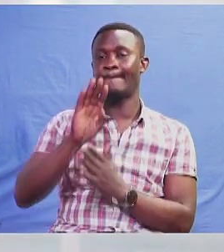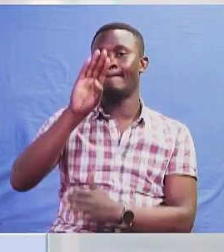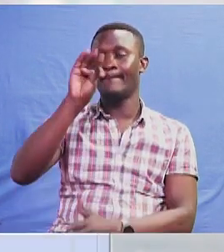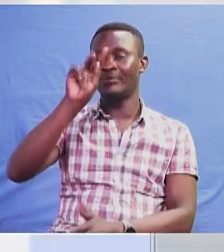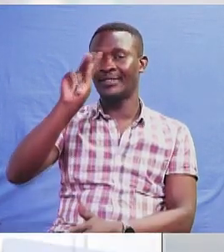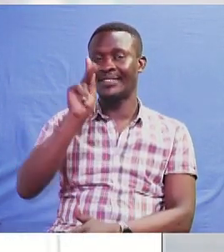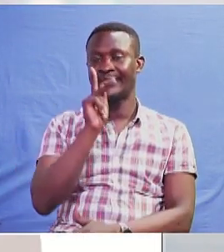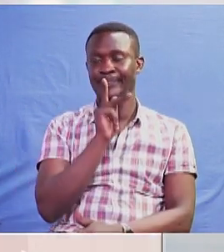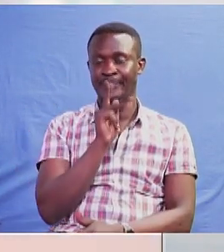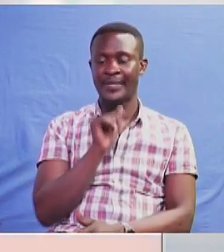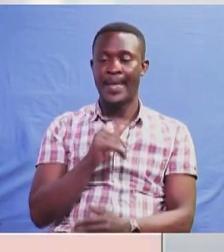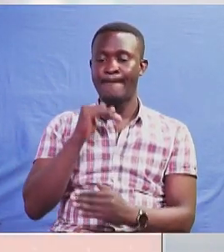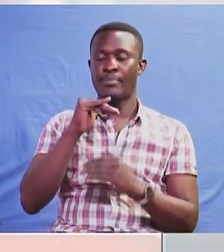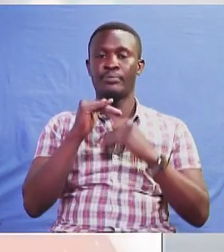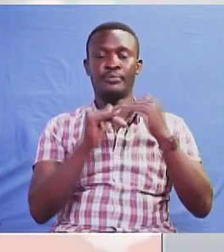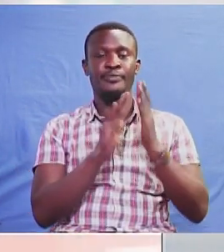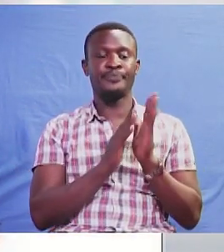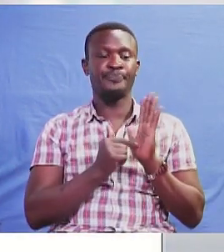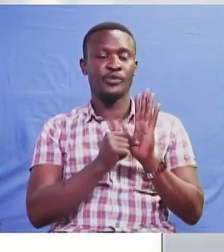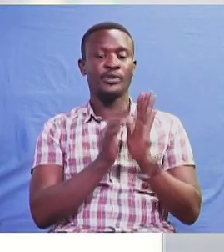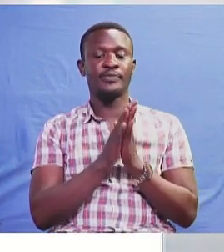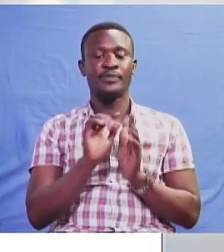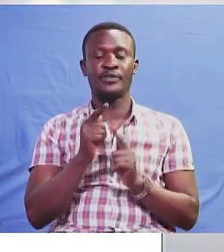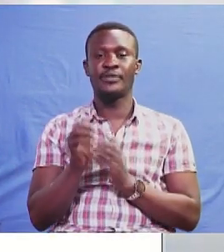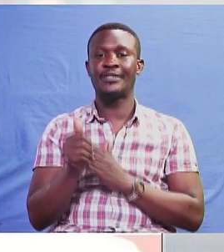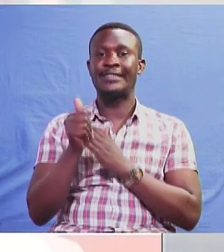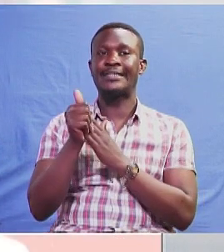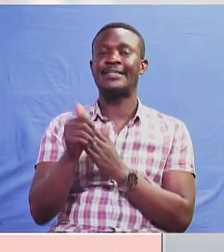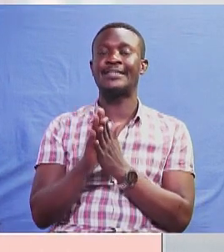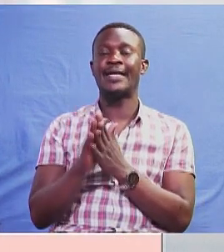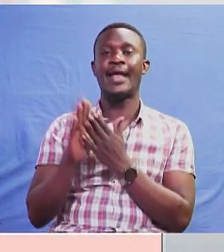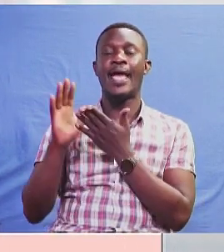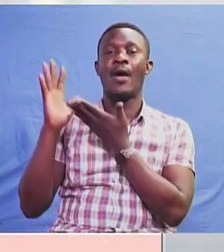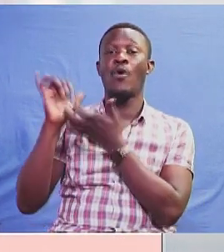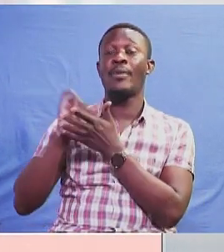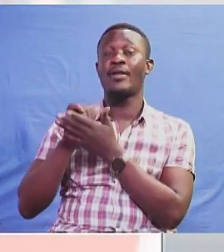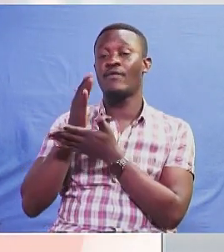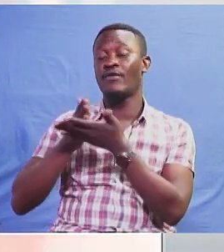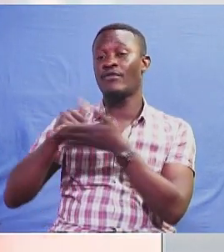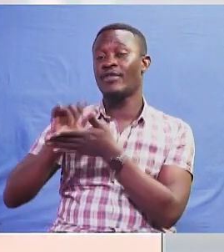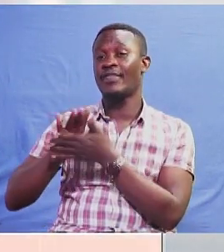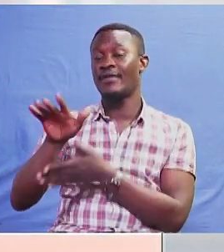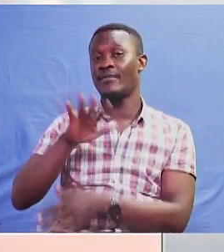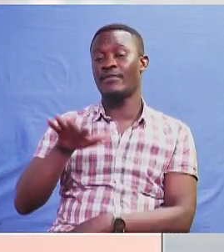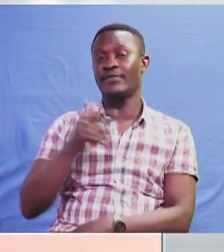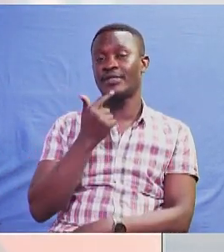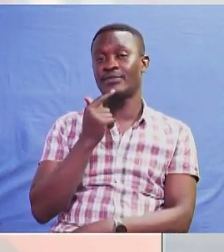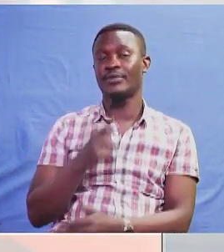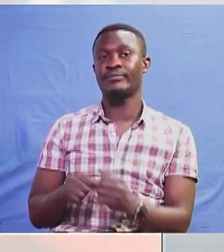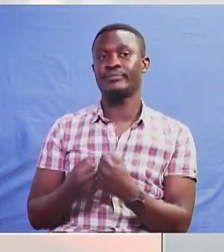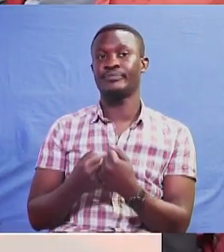Kulingana nao, hatua hii imeshinikiza na viongozi kwenye nia ya kugawanya eneo hilo. Emma Mwangi akiarifu